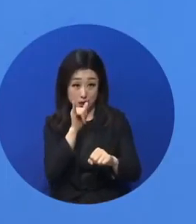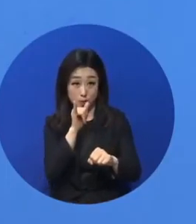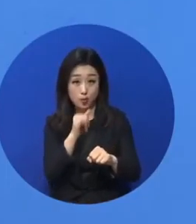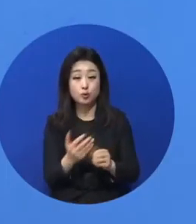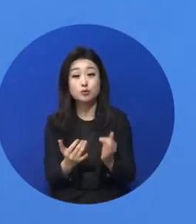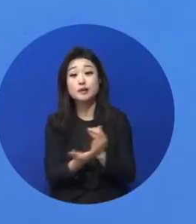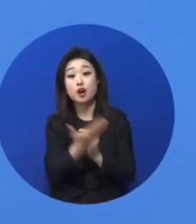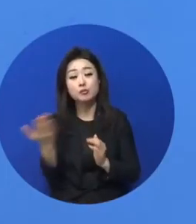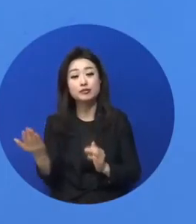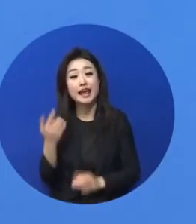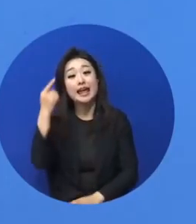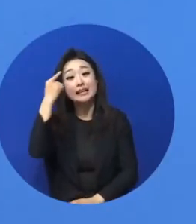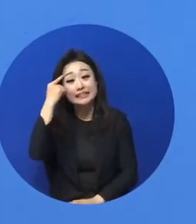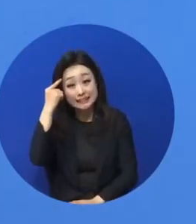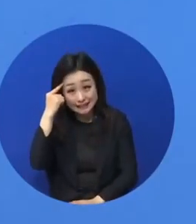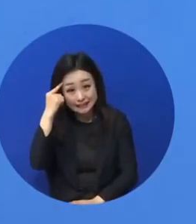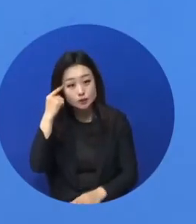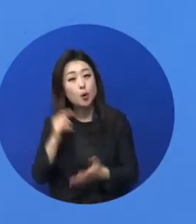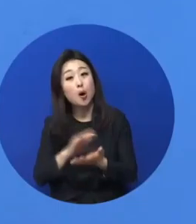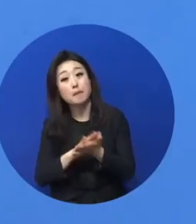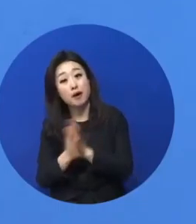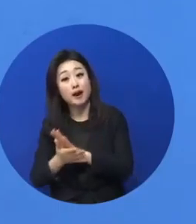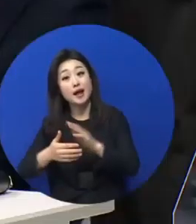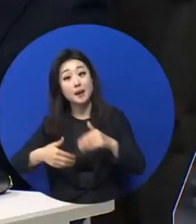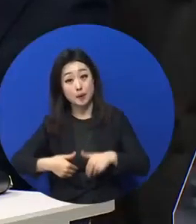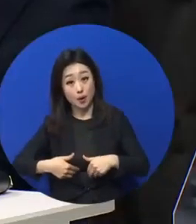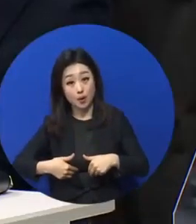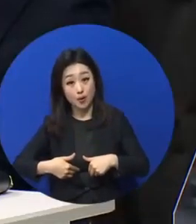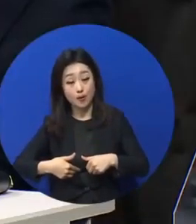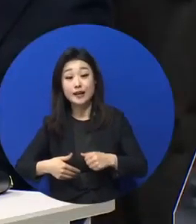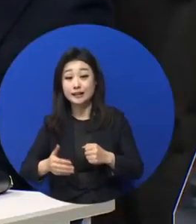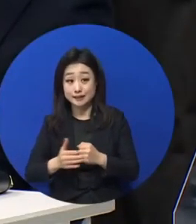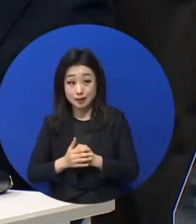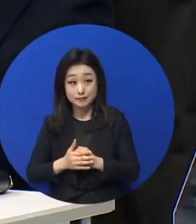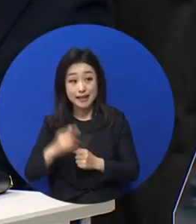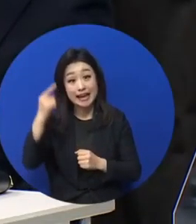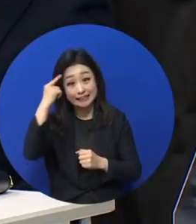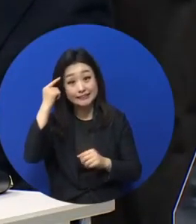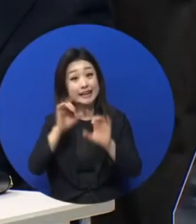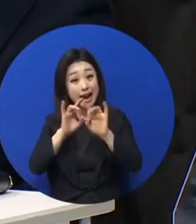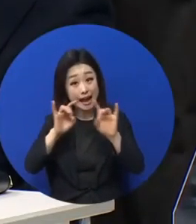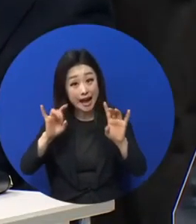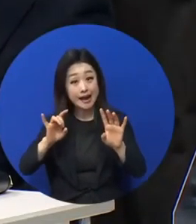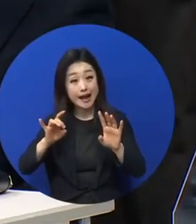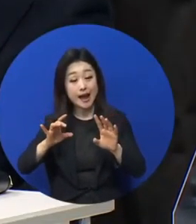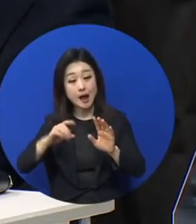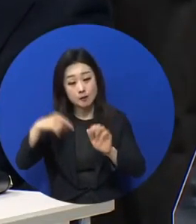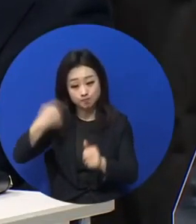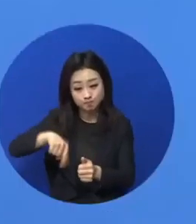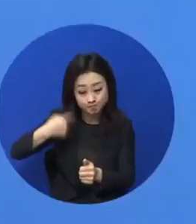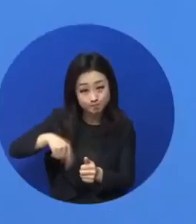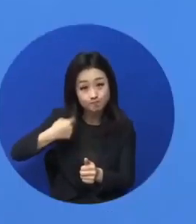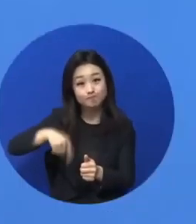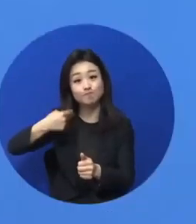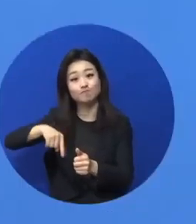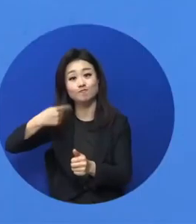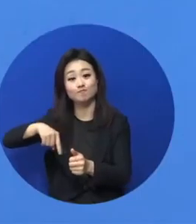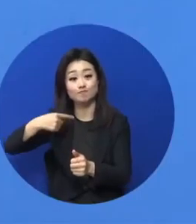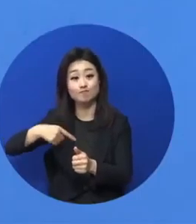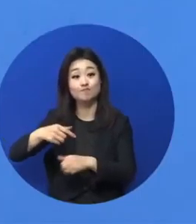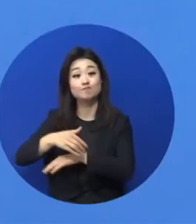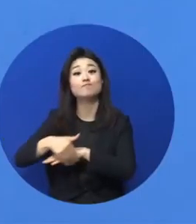문제, 시민들의 의식의 문제가 제일 중요한 부분이 있기 때문에 거기에 대한 의식을 하나하나 갖춰가는 교육적인 노력들도